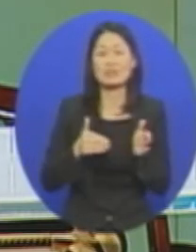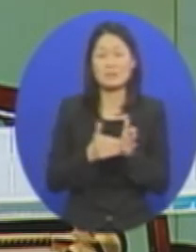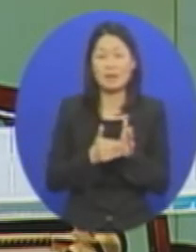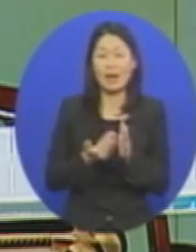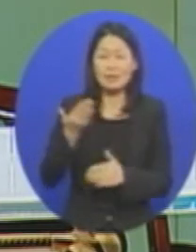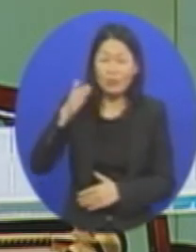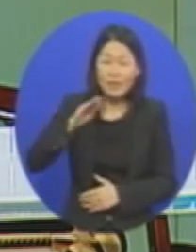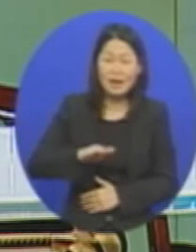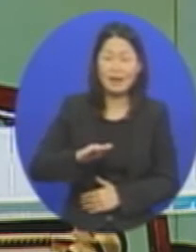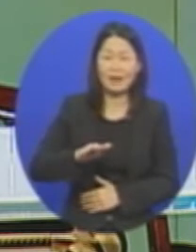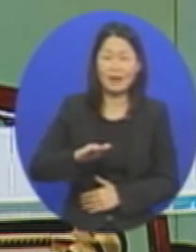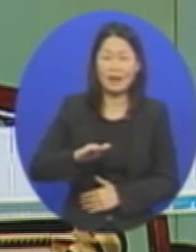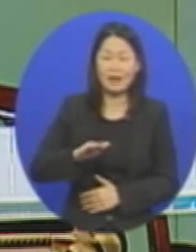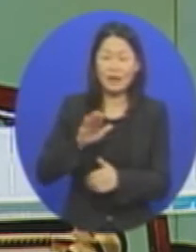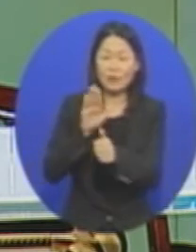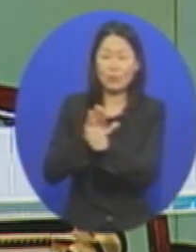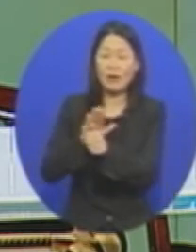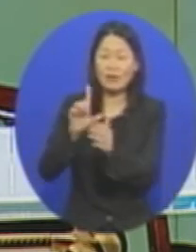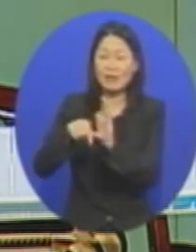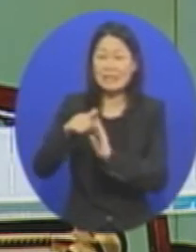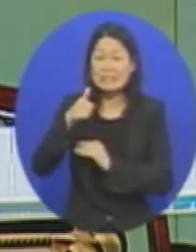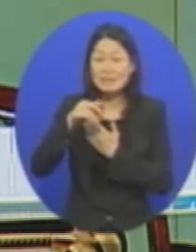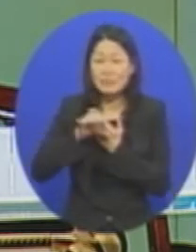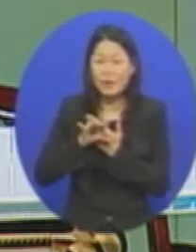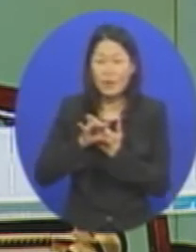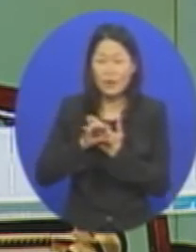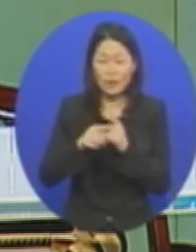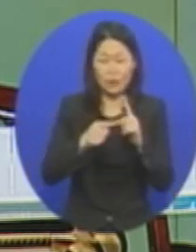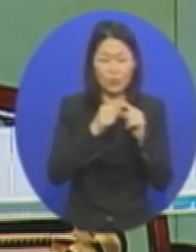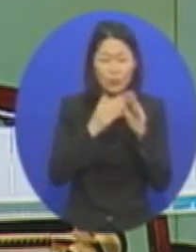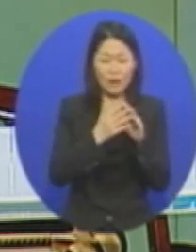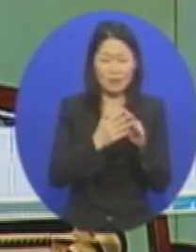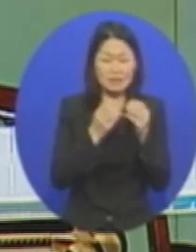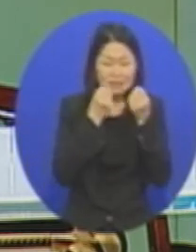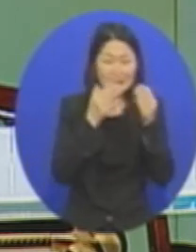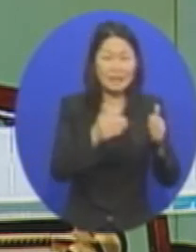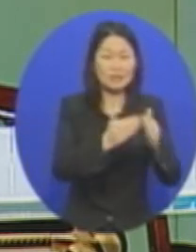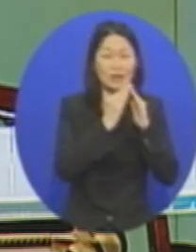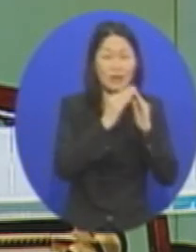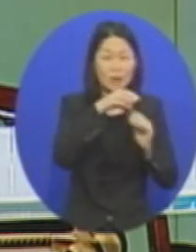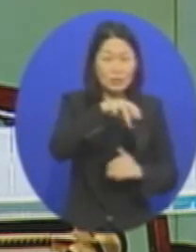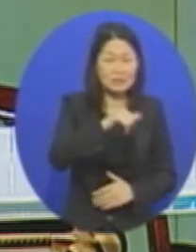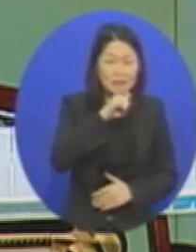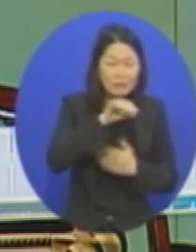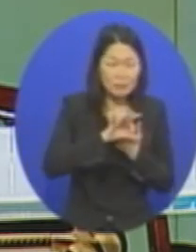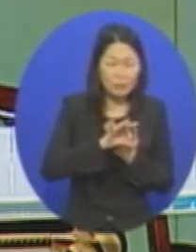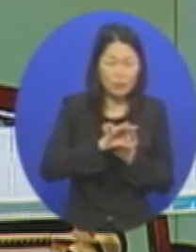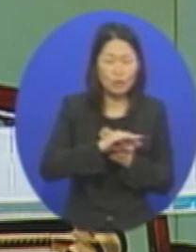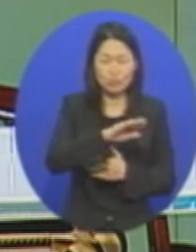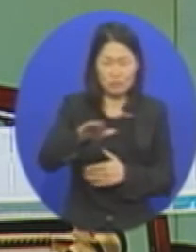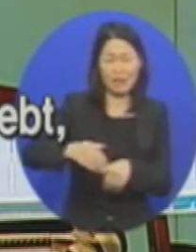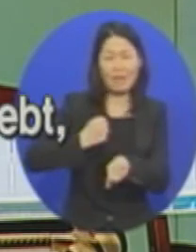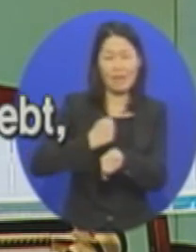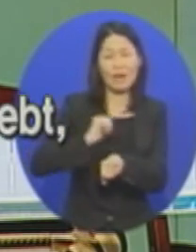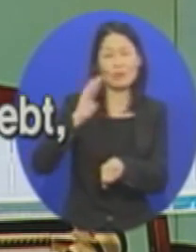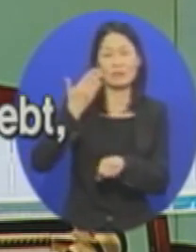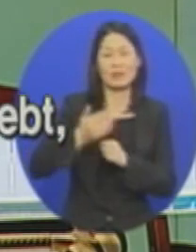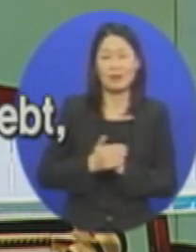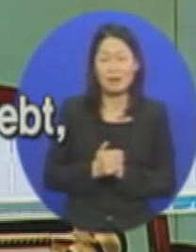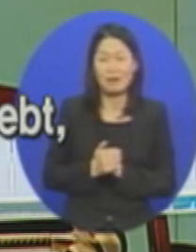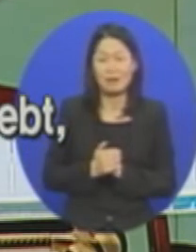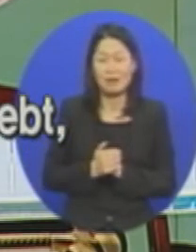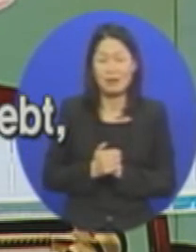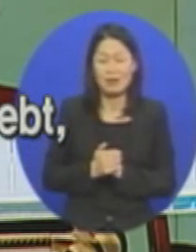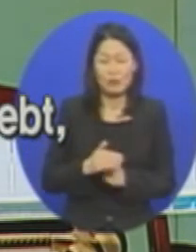그러나 도와야 할 때가 있으면 교회를 개척해야 될 때가 있으면 그건 해야해요 우리가